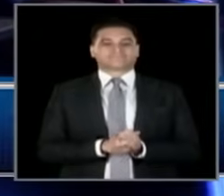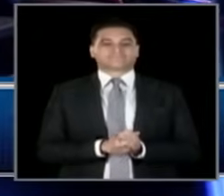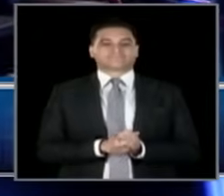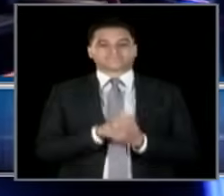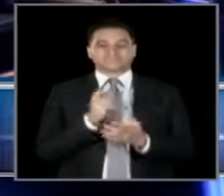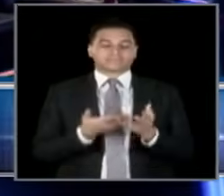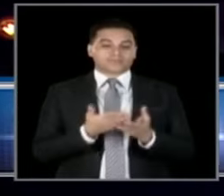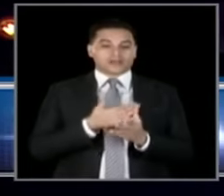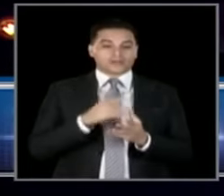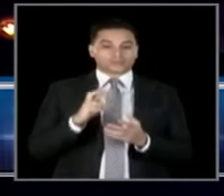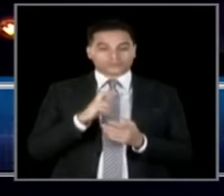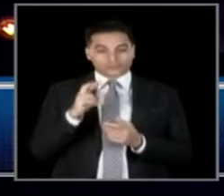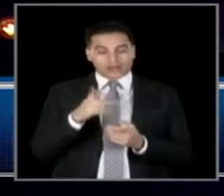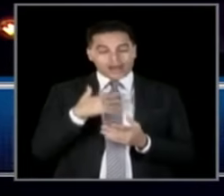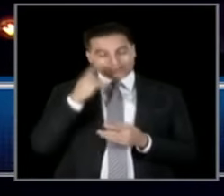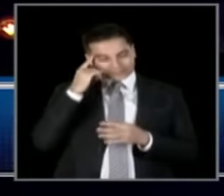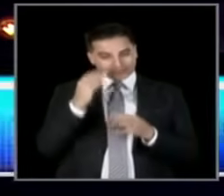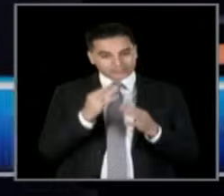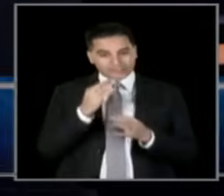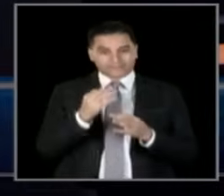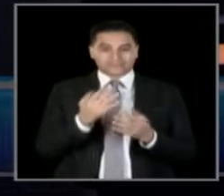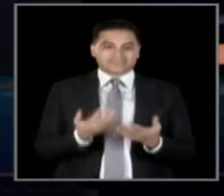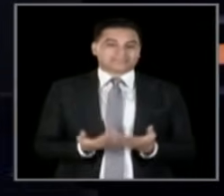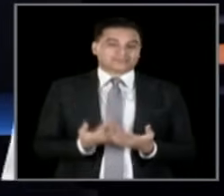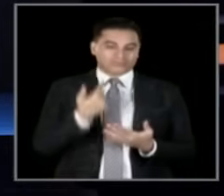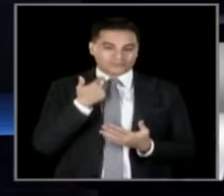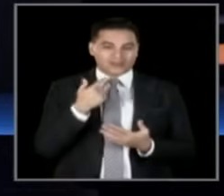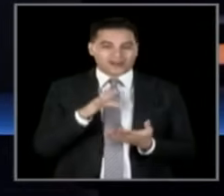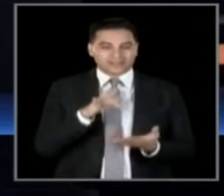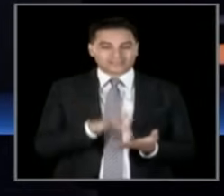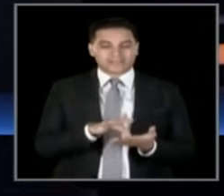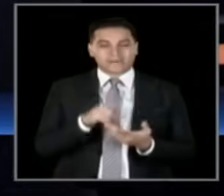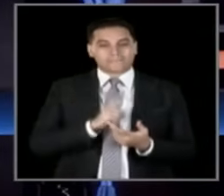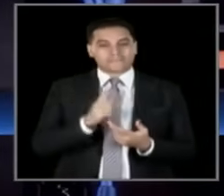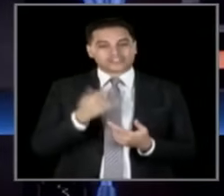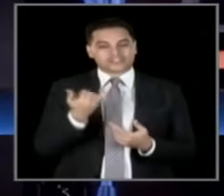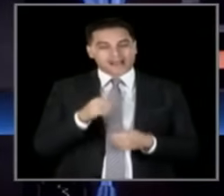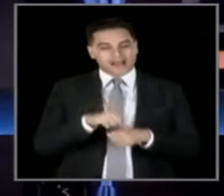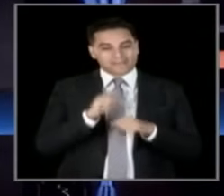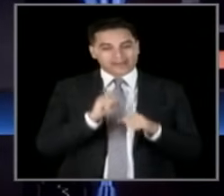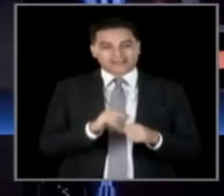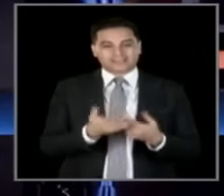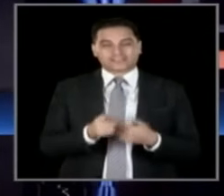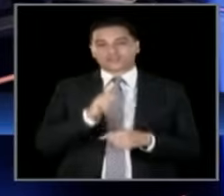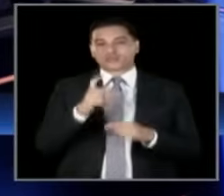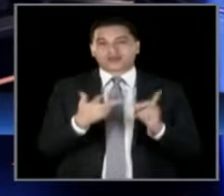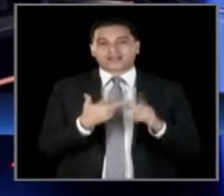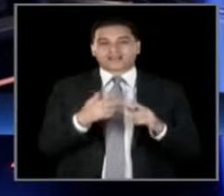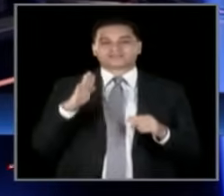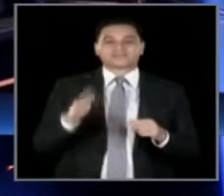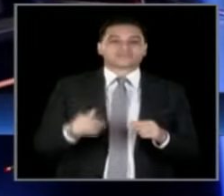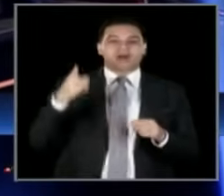مستعجل قوي والسؤال محتاج تفكير كم ثانية. عاصمة مش سهلة. السؤال الثالث،